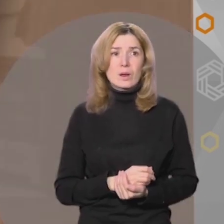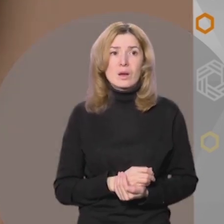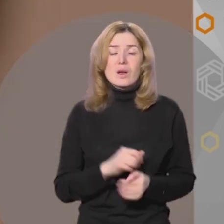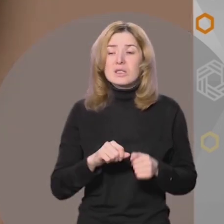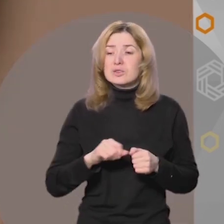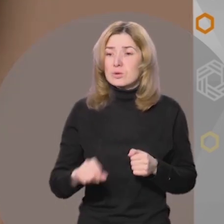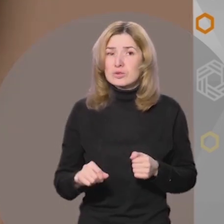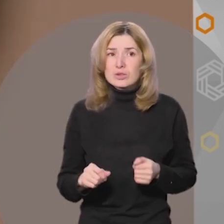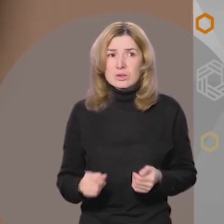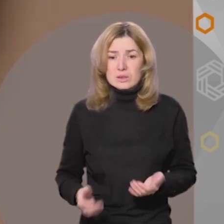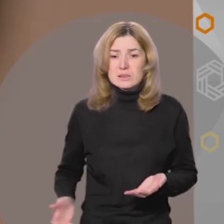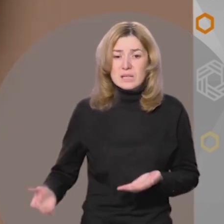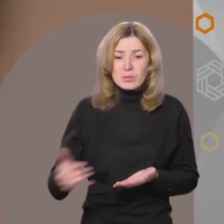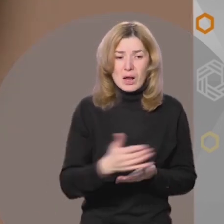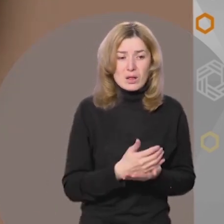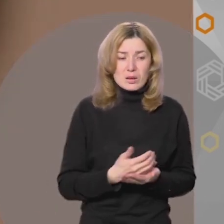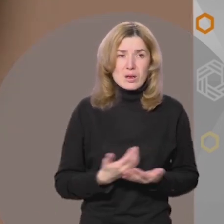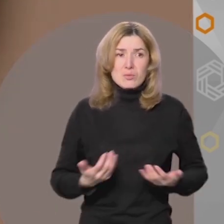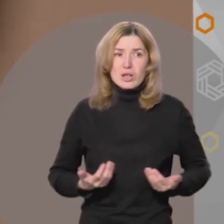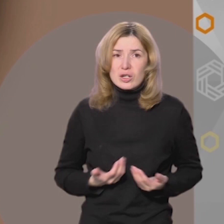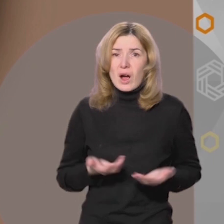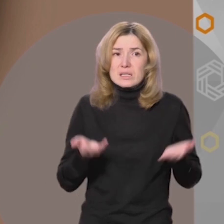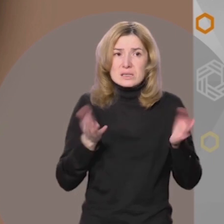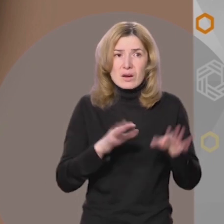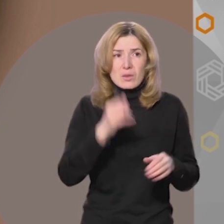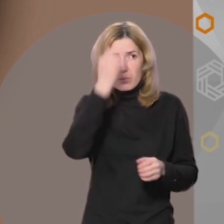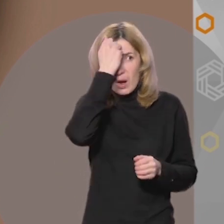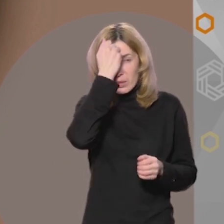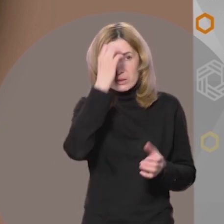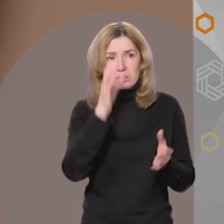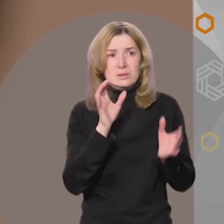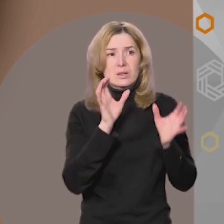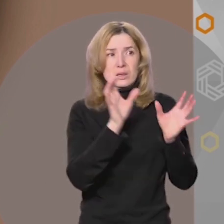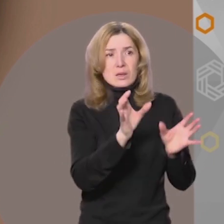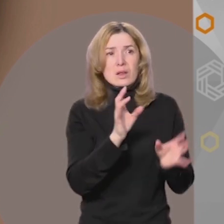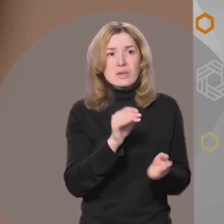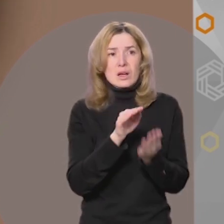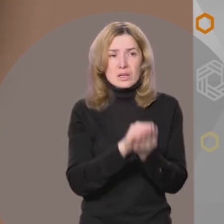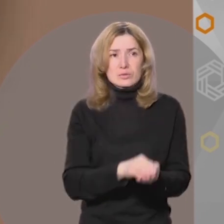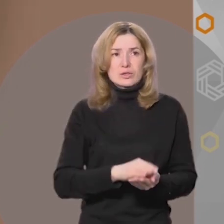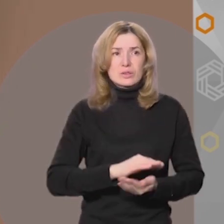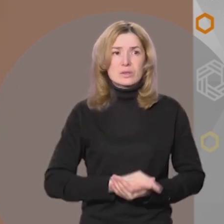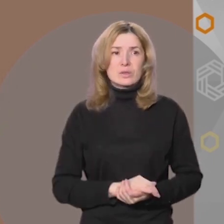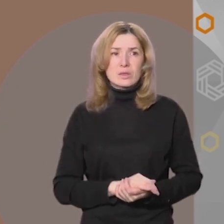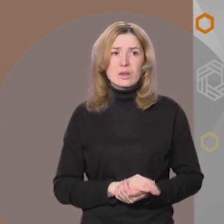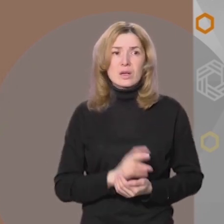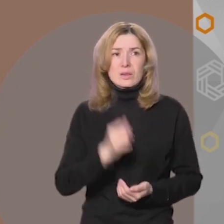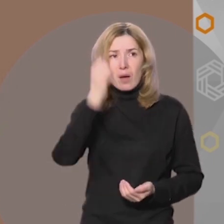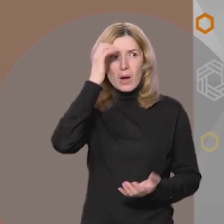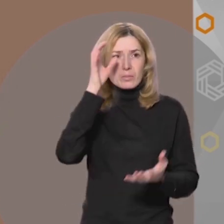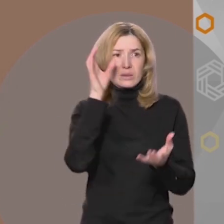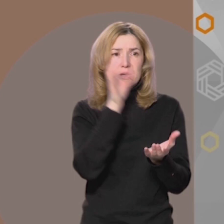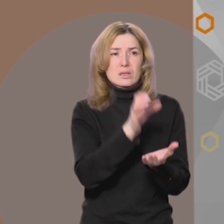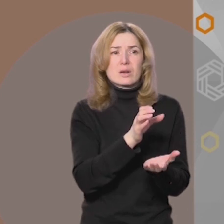Москвичи, собрав пожертвования, поставили ему памятник на Веденском кладбище. На